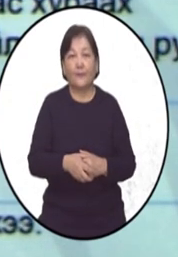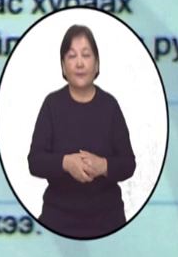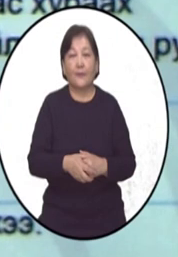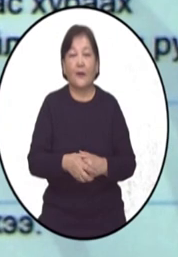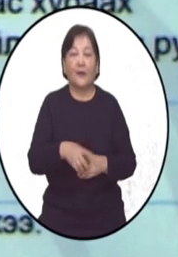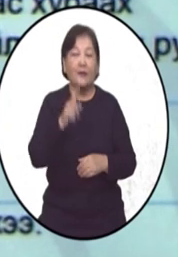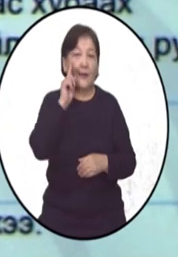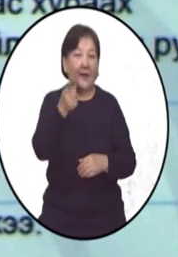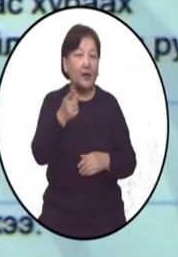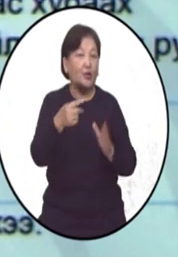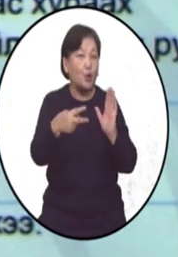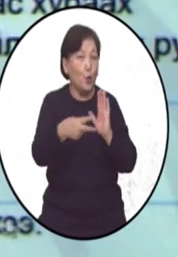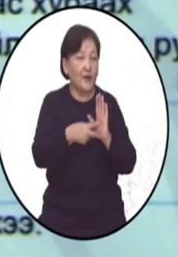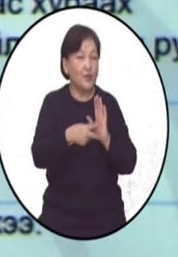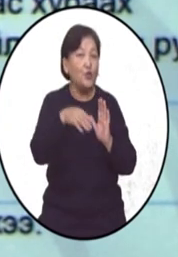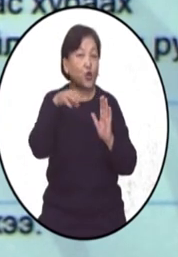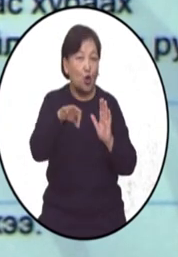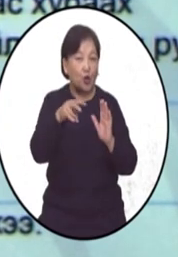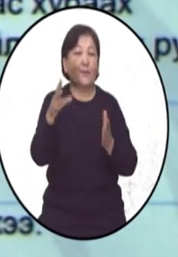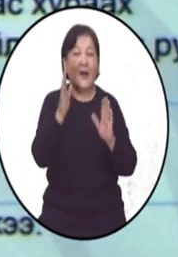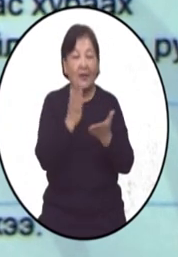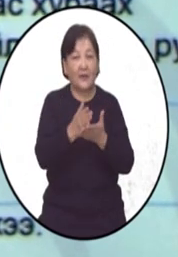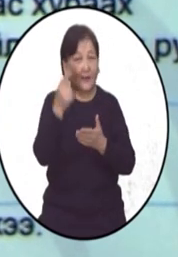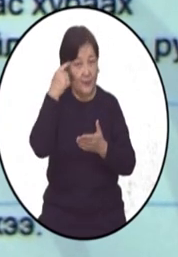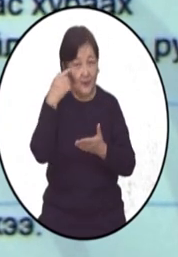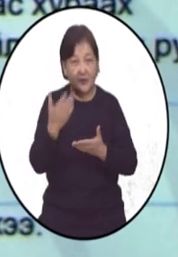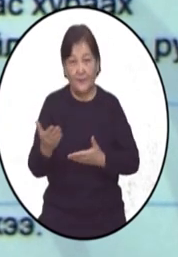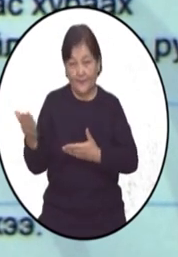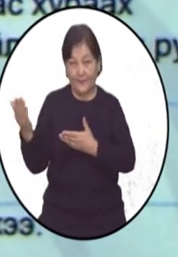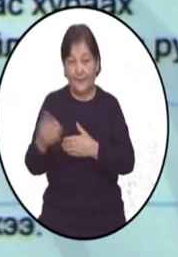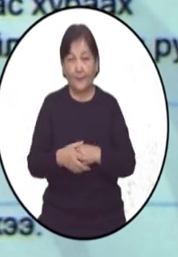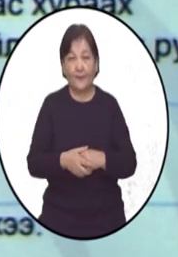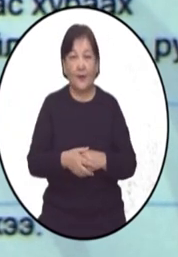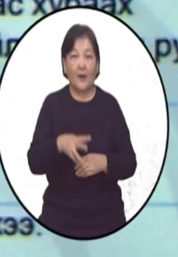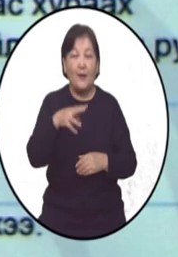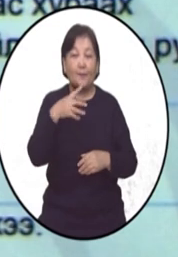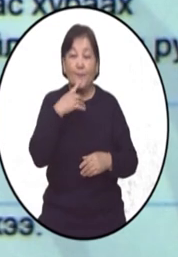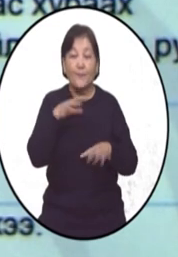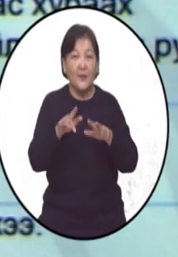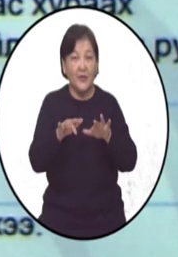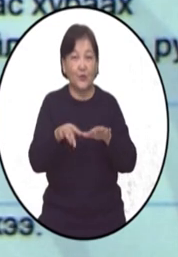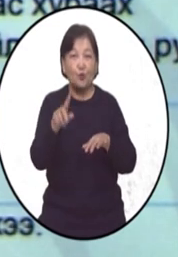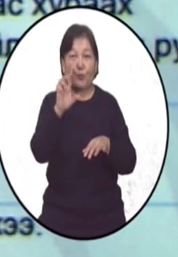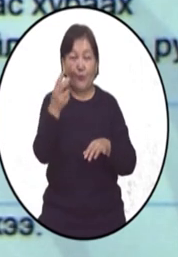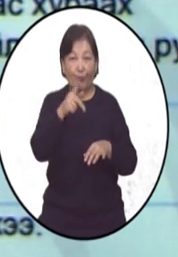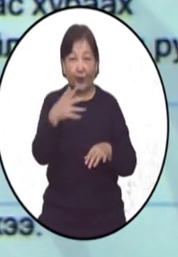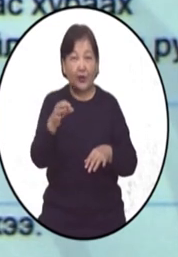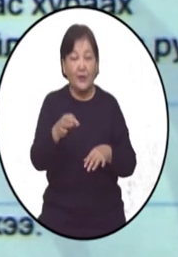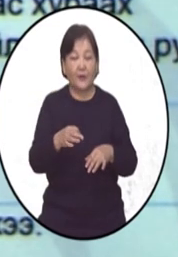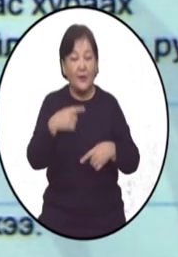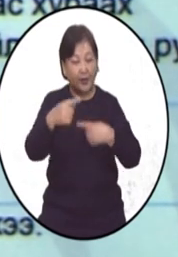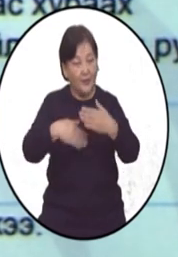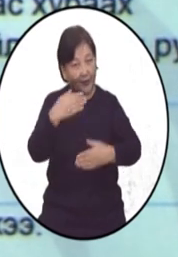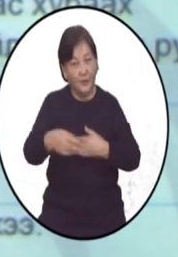1000-д хувааж иж тоноор илэрхийлэгдэнэ гэсэн. За ийм байдлаар. За тэгэхээр мэдээлэл зүйн бодлогыг бодохдоо бол энэ үе шатуудыг бол сайн анзаарч